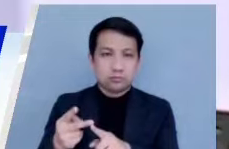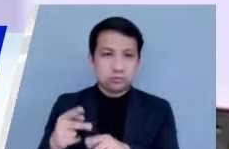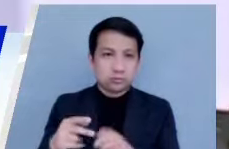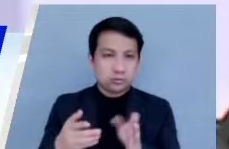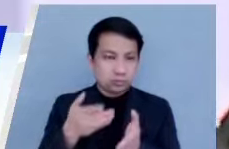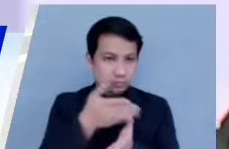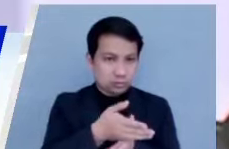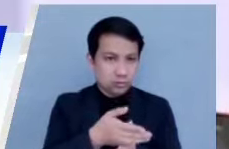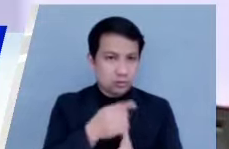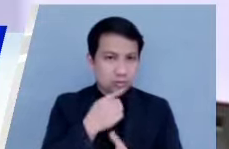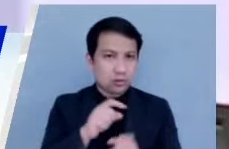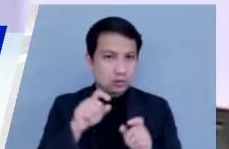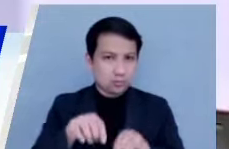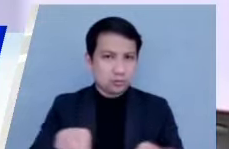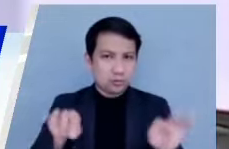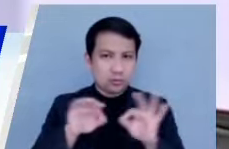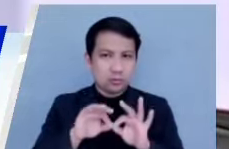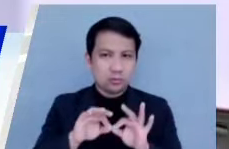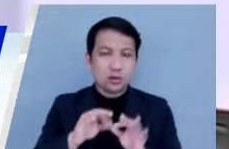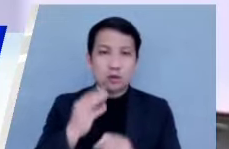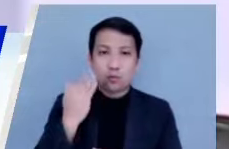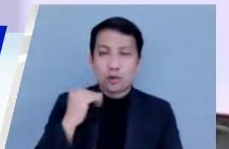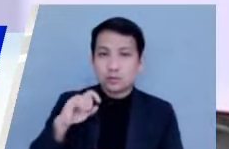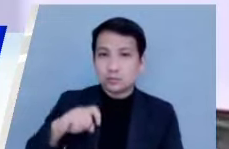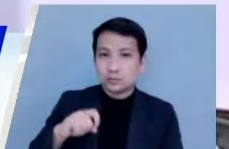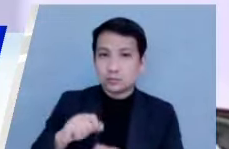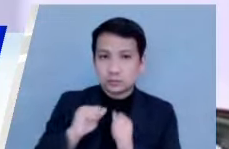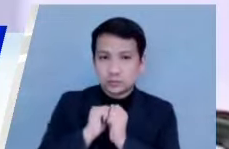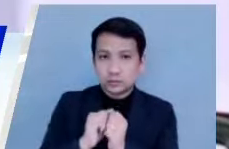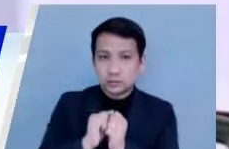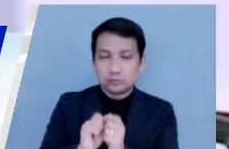kanya, kailangan ko din silang samahan.